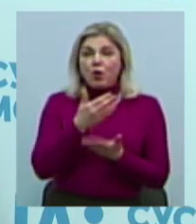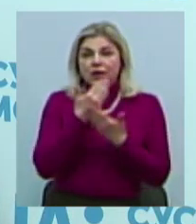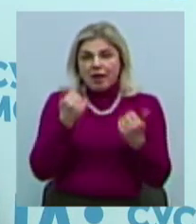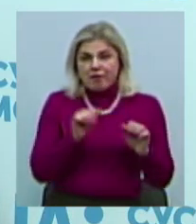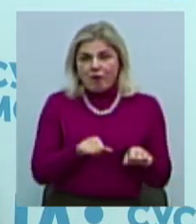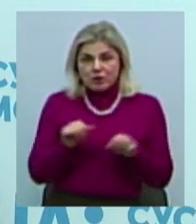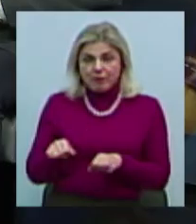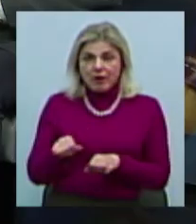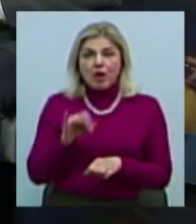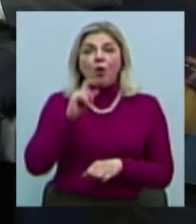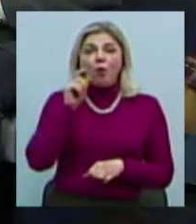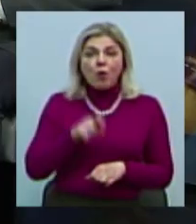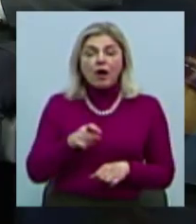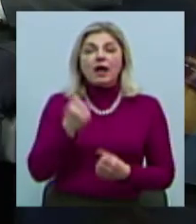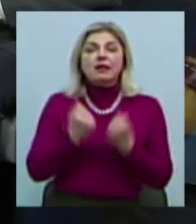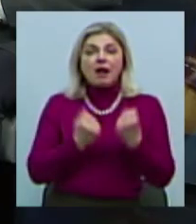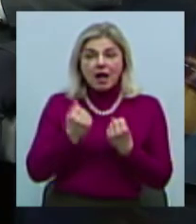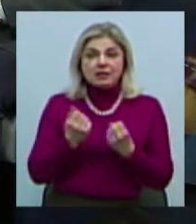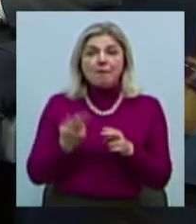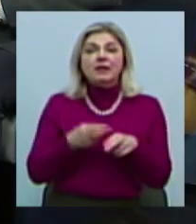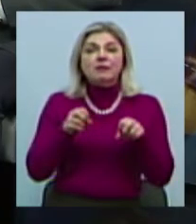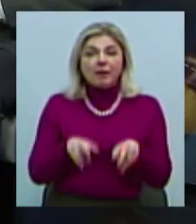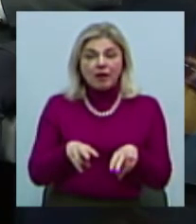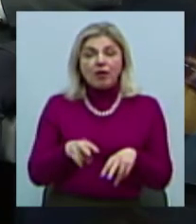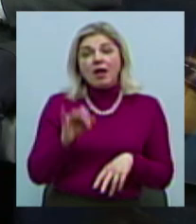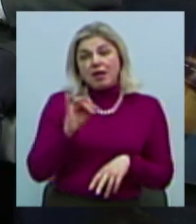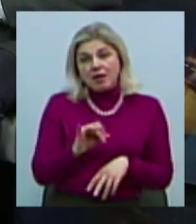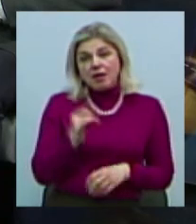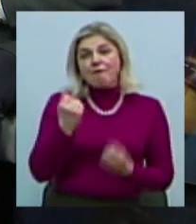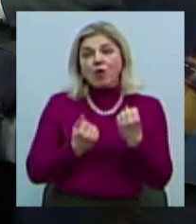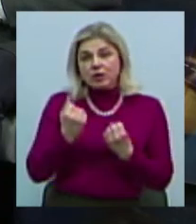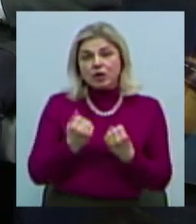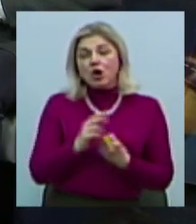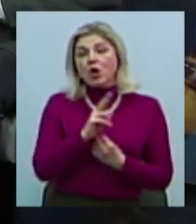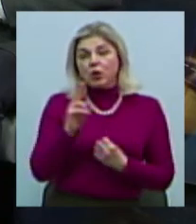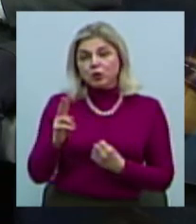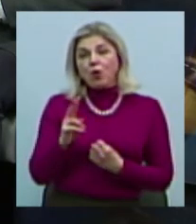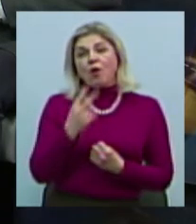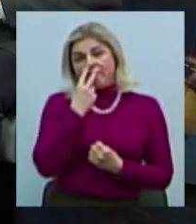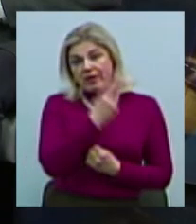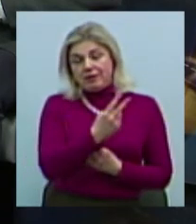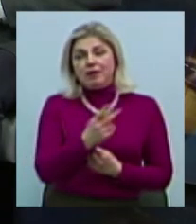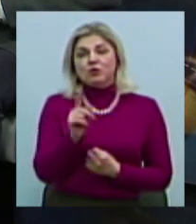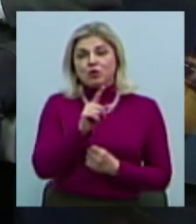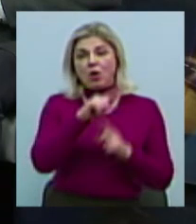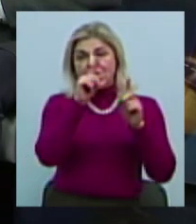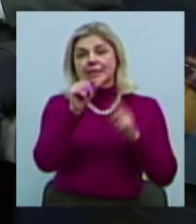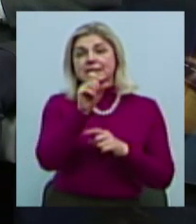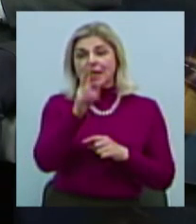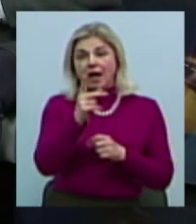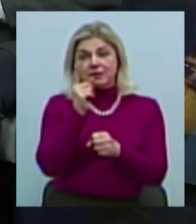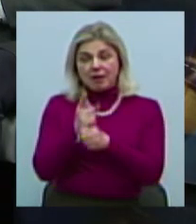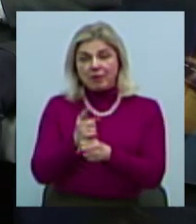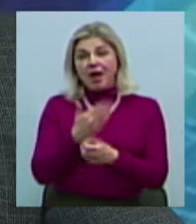до Укртрансбезпеки, і до водіїв, які їдуть під знаком, який їм забороняє, а ну, немає